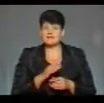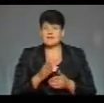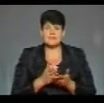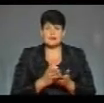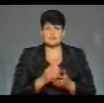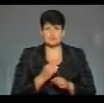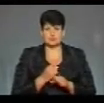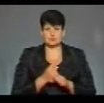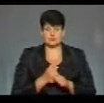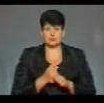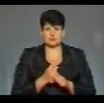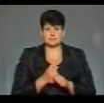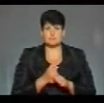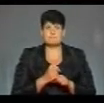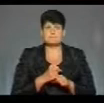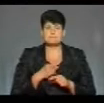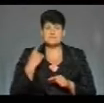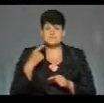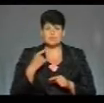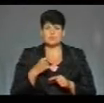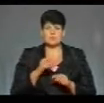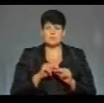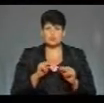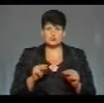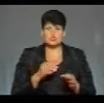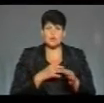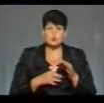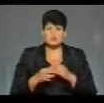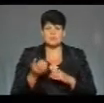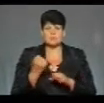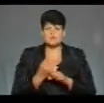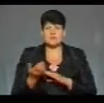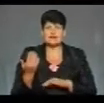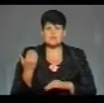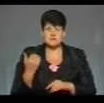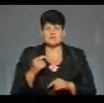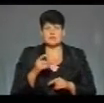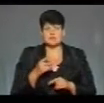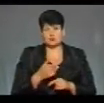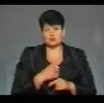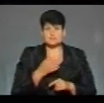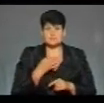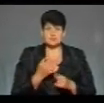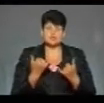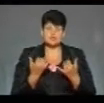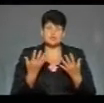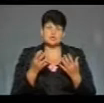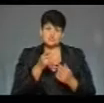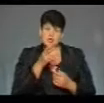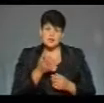роботи психолого-педагогічних консультацій, які працювали раніше. Але разом з тим я хочу сказати, що на сьогоднішній